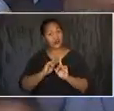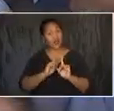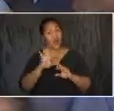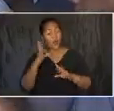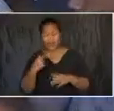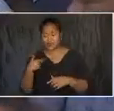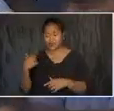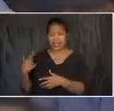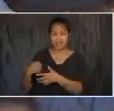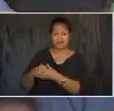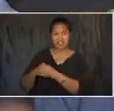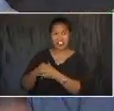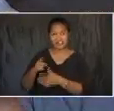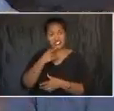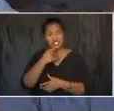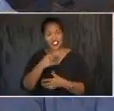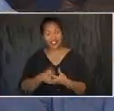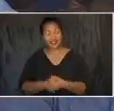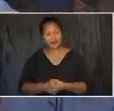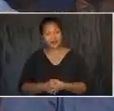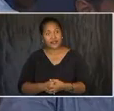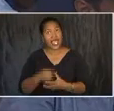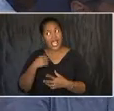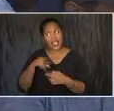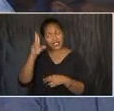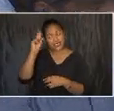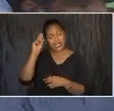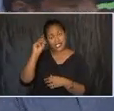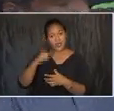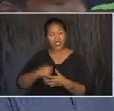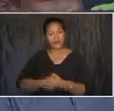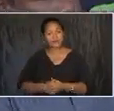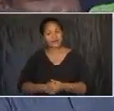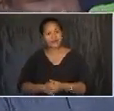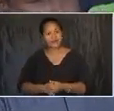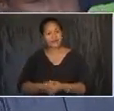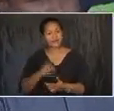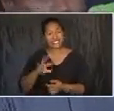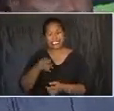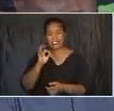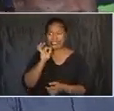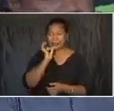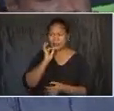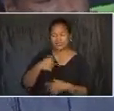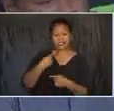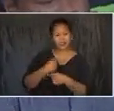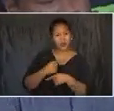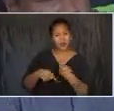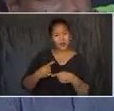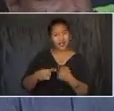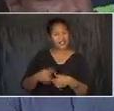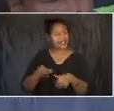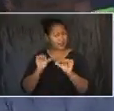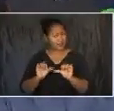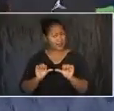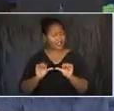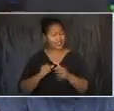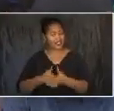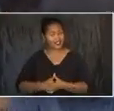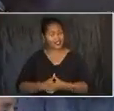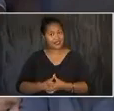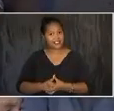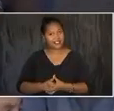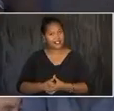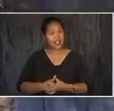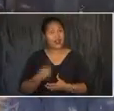has just said in Itaukei, just a bit of background on His Excellency the President,